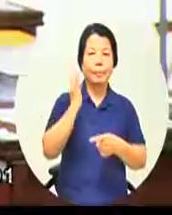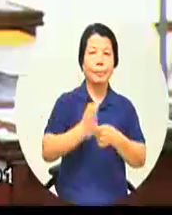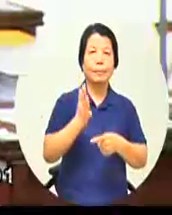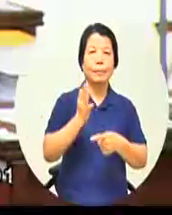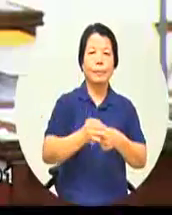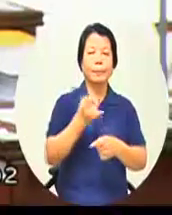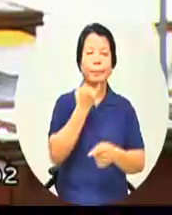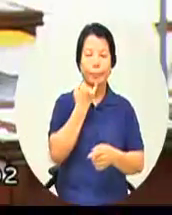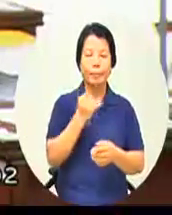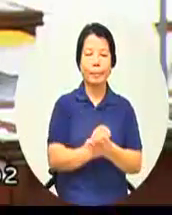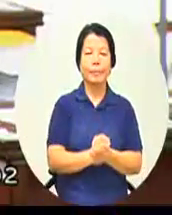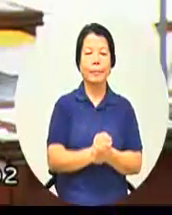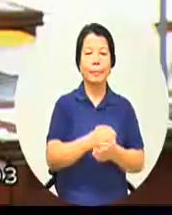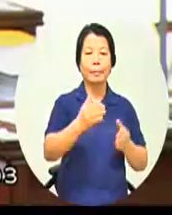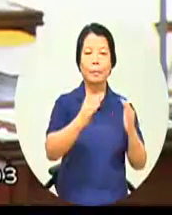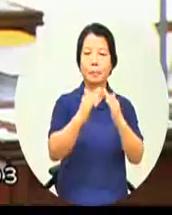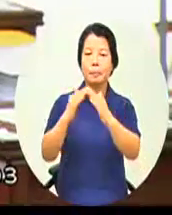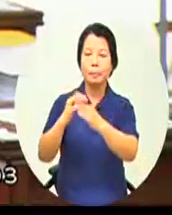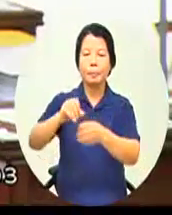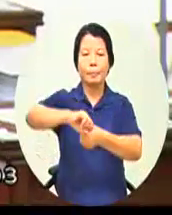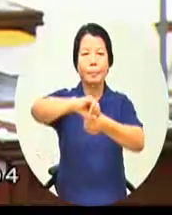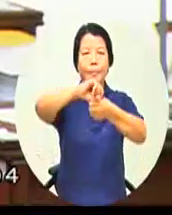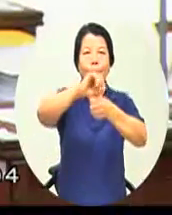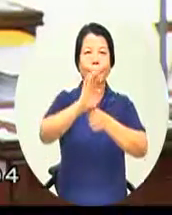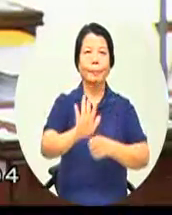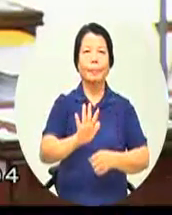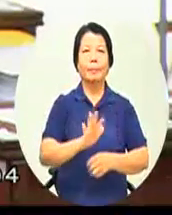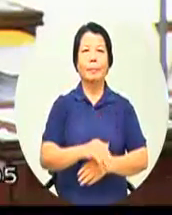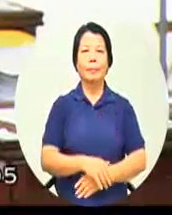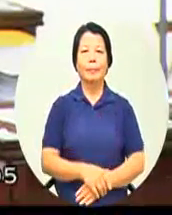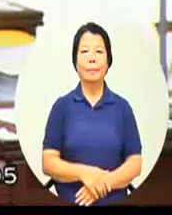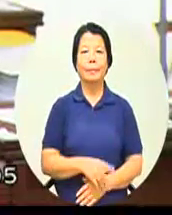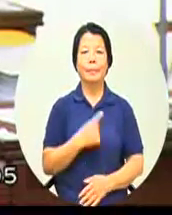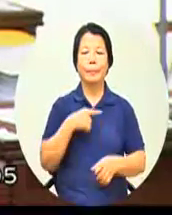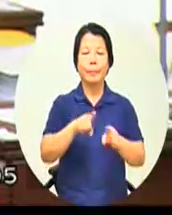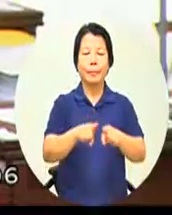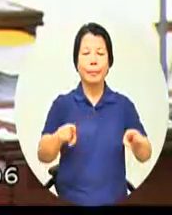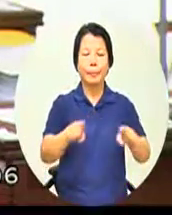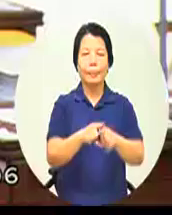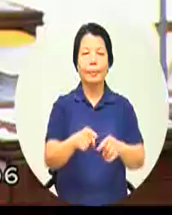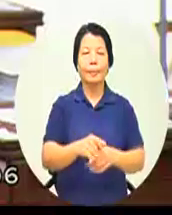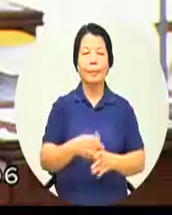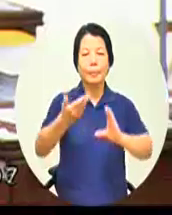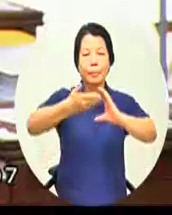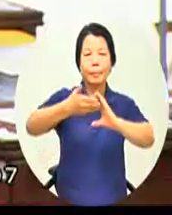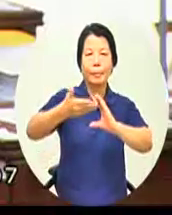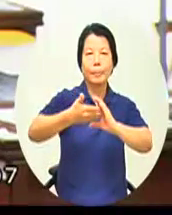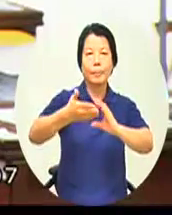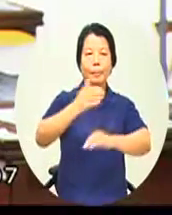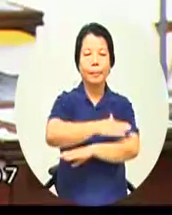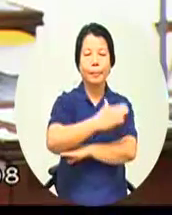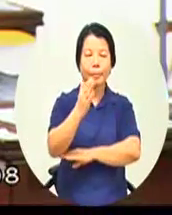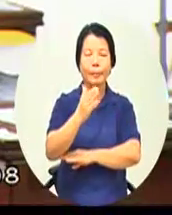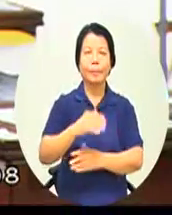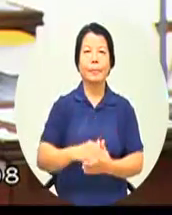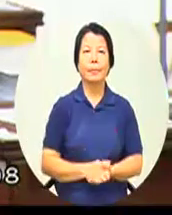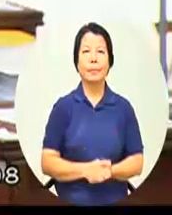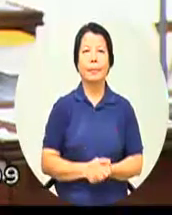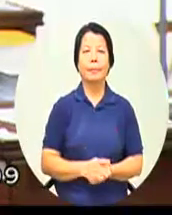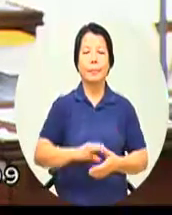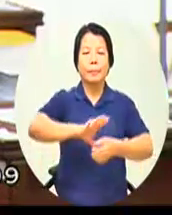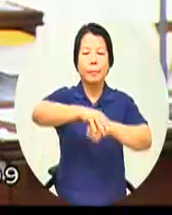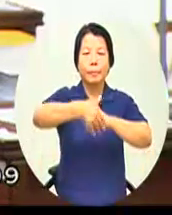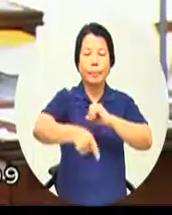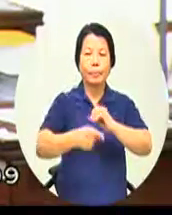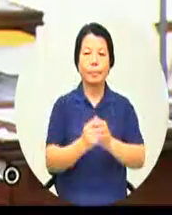提高，才难得可贵啦。尤其是这个平面媒体、电子媒体嘞，点点哦，我讲现在就是讲，包括咱